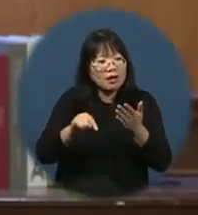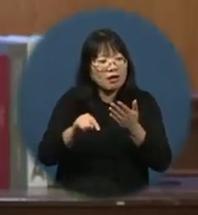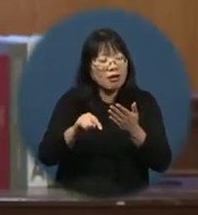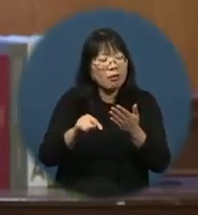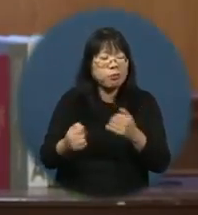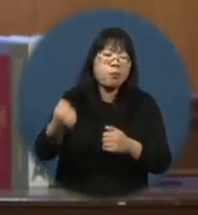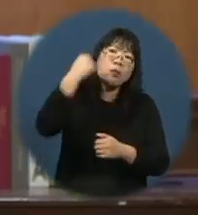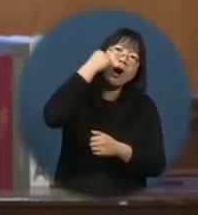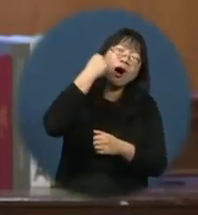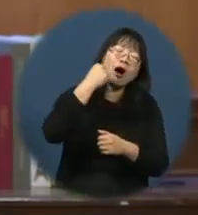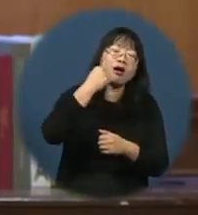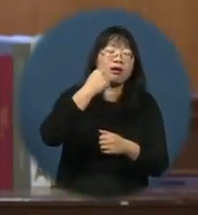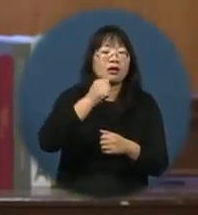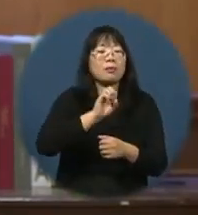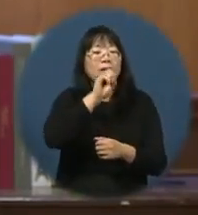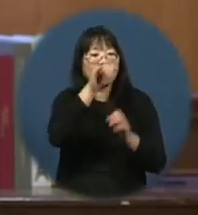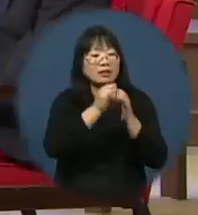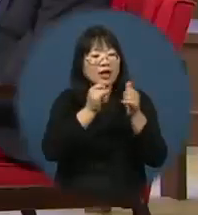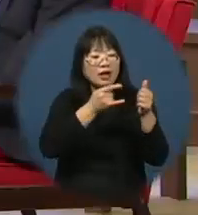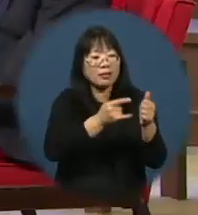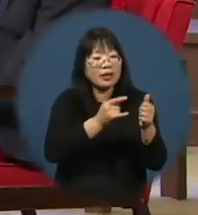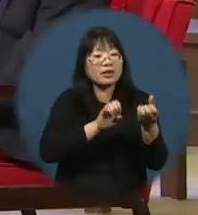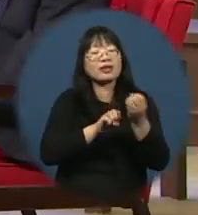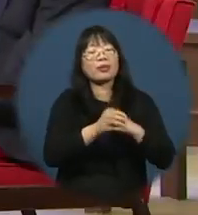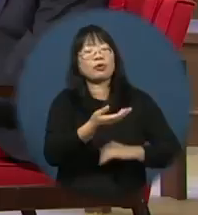이런 생각하실 분들한테 뭐라고 답변하시겠어요?